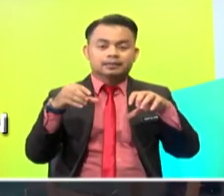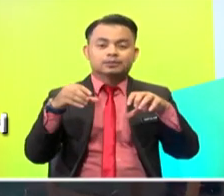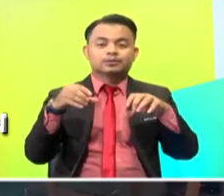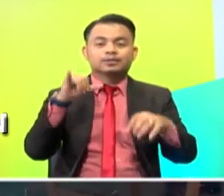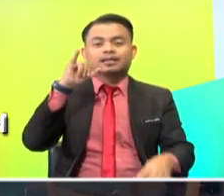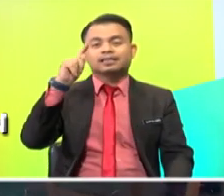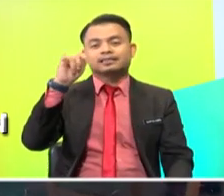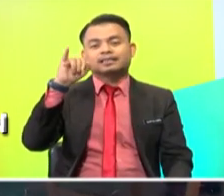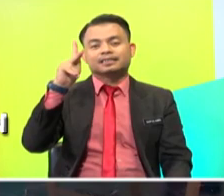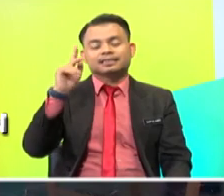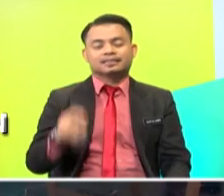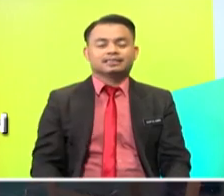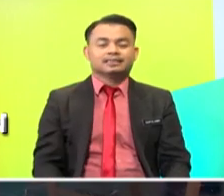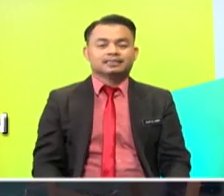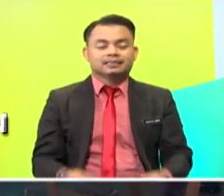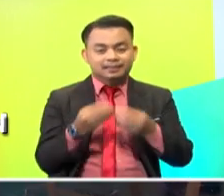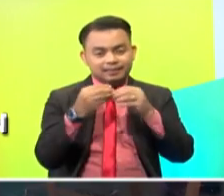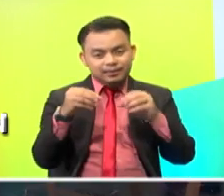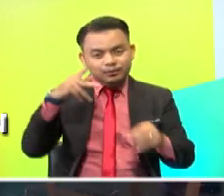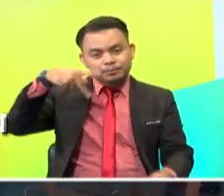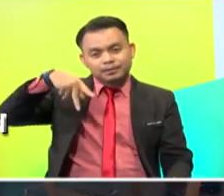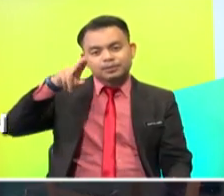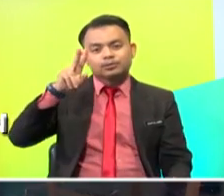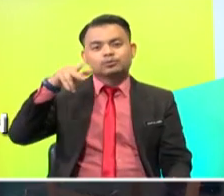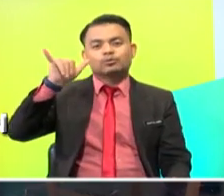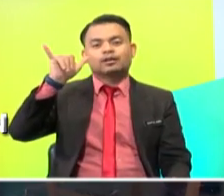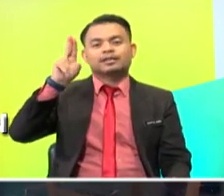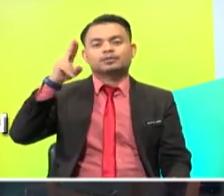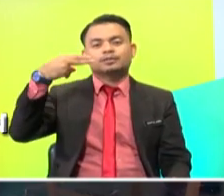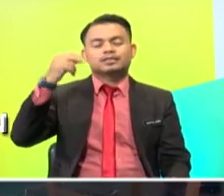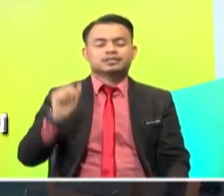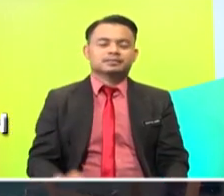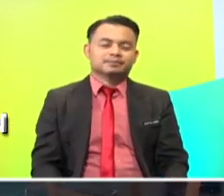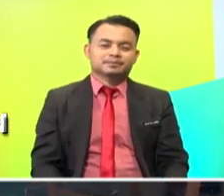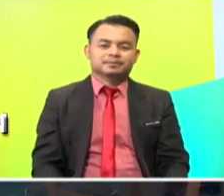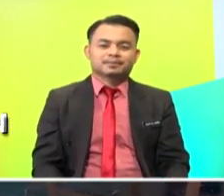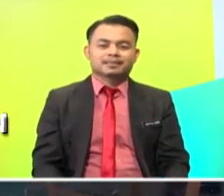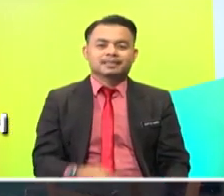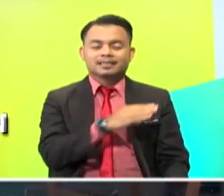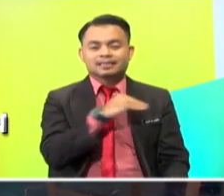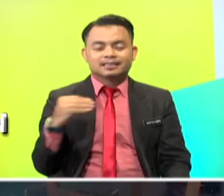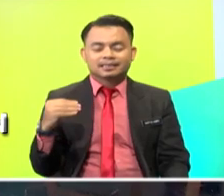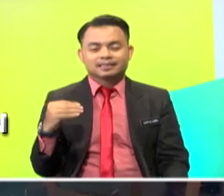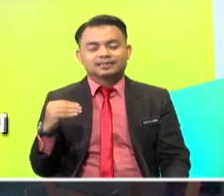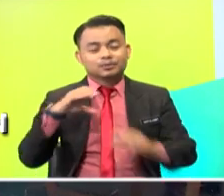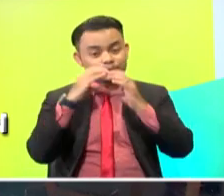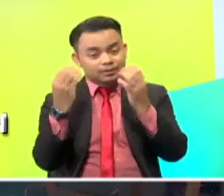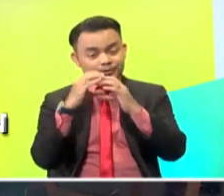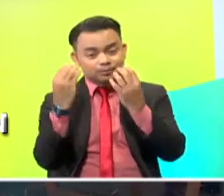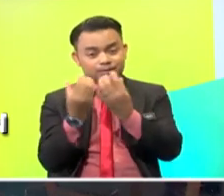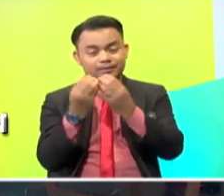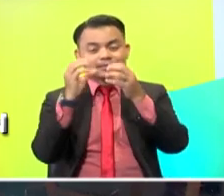nanditaayu17 puyuh betul ah bye juga Hai aku bulan telu kumpulan Selo